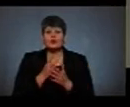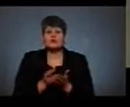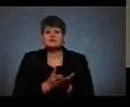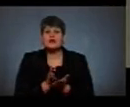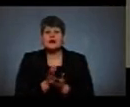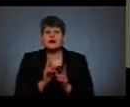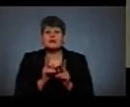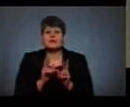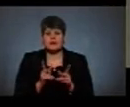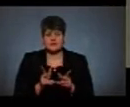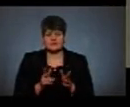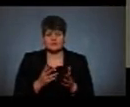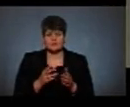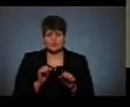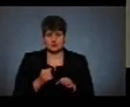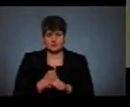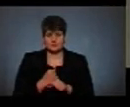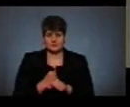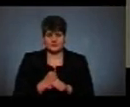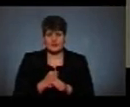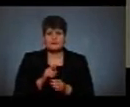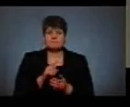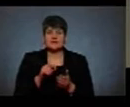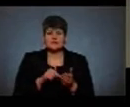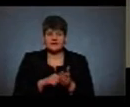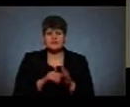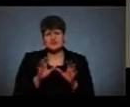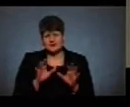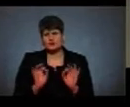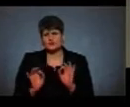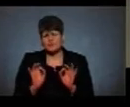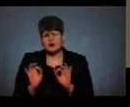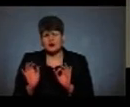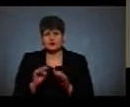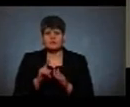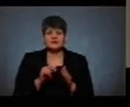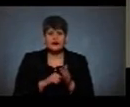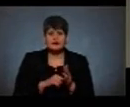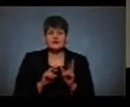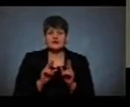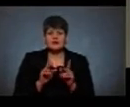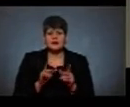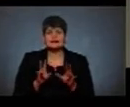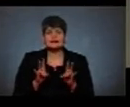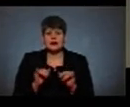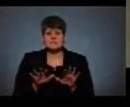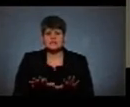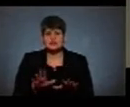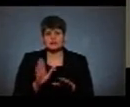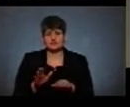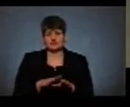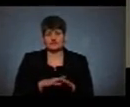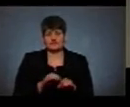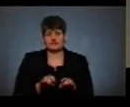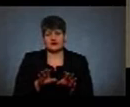може, регламентує процедуру. Але питання, закон сам нормальний, але питання, яким чином на місцях буде вирішуватися